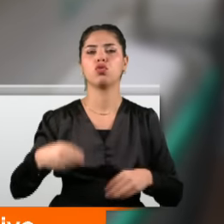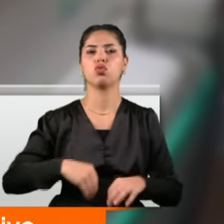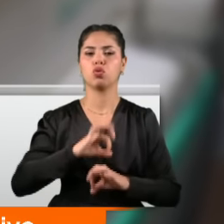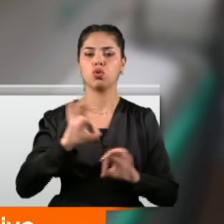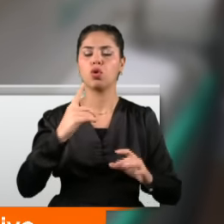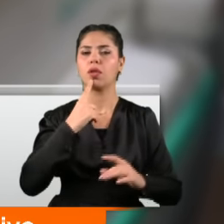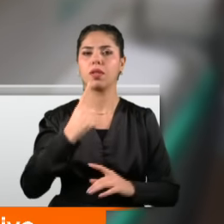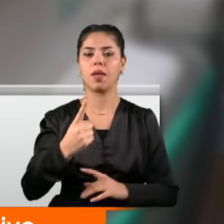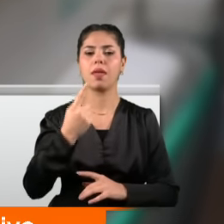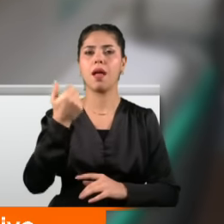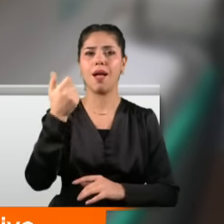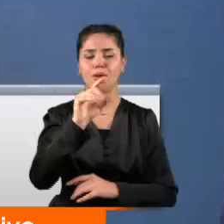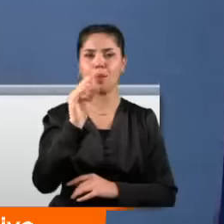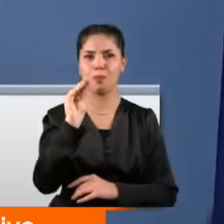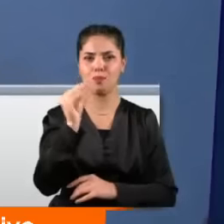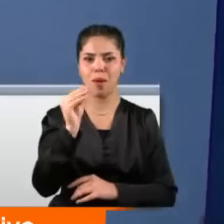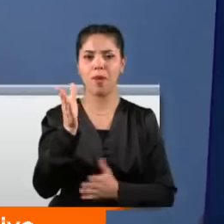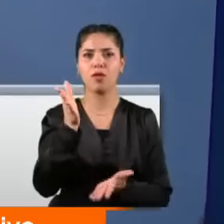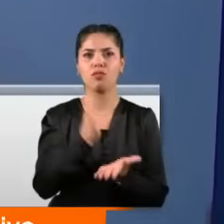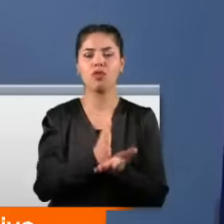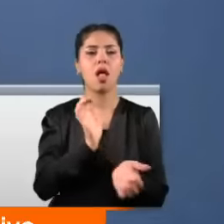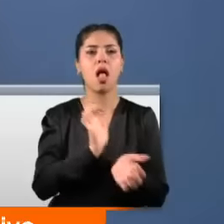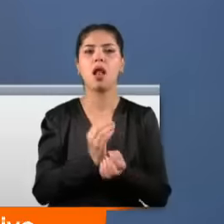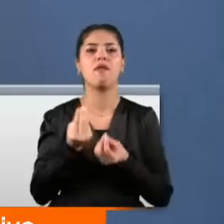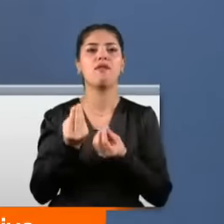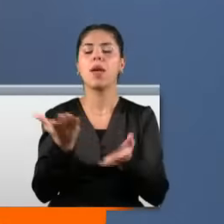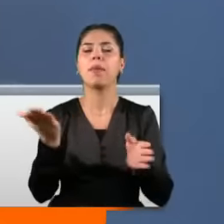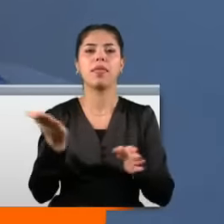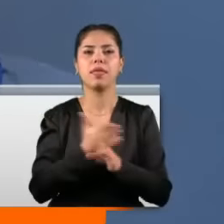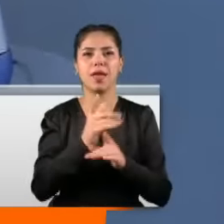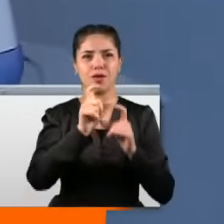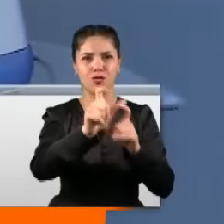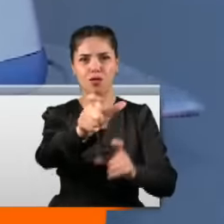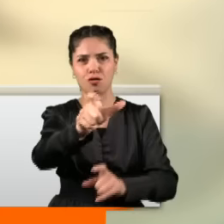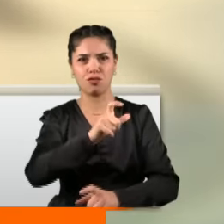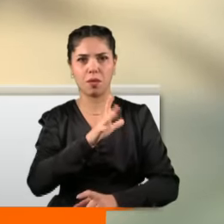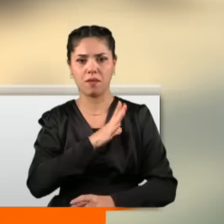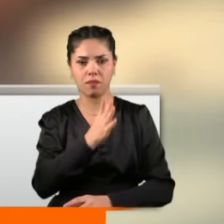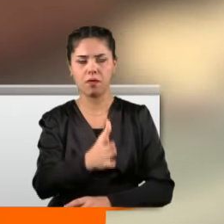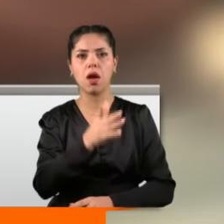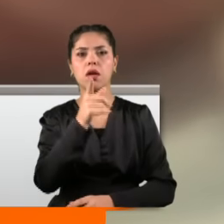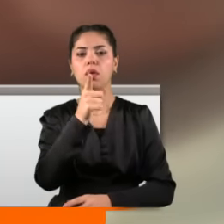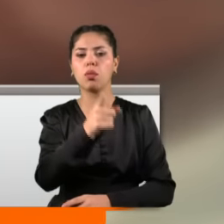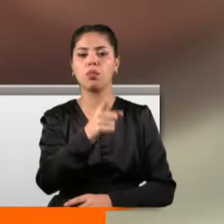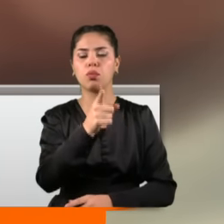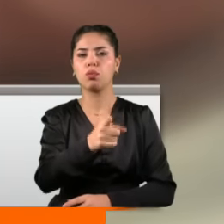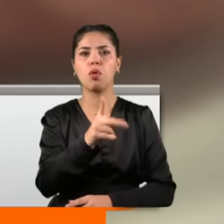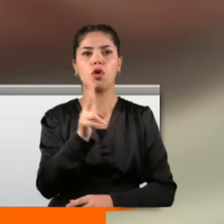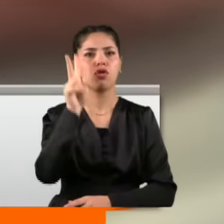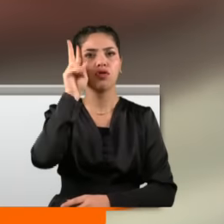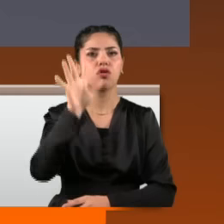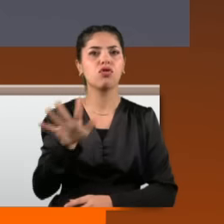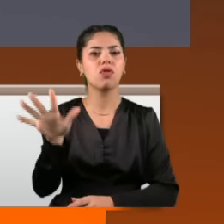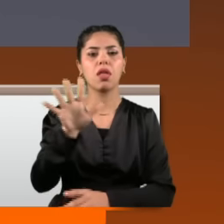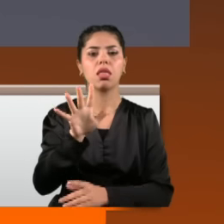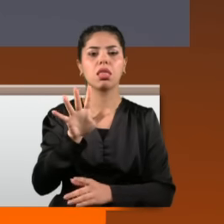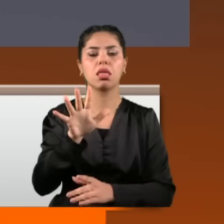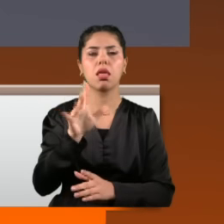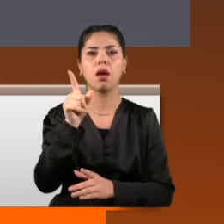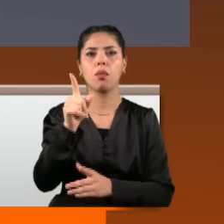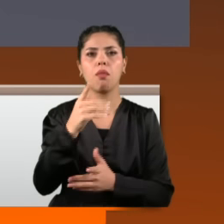bebeğin cenazesinin ailesine neden teslim edilmediği sorusuna cevap verirken varlığını inkar ettiği çeteden bahsetti.